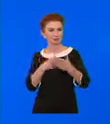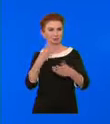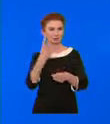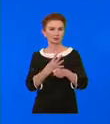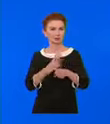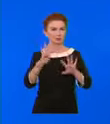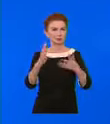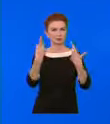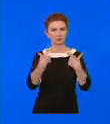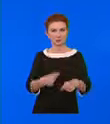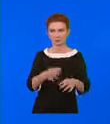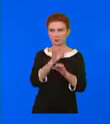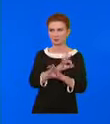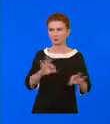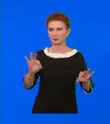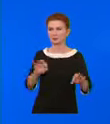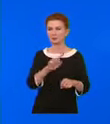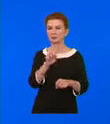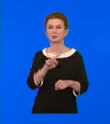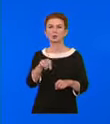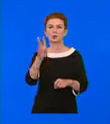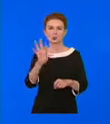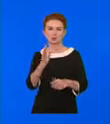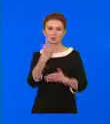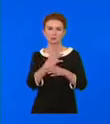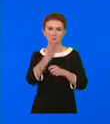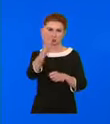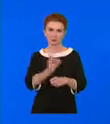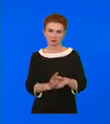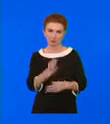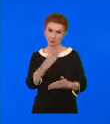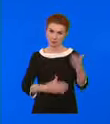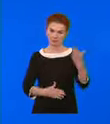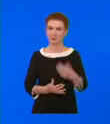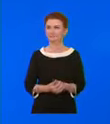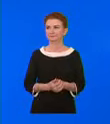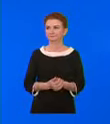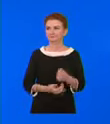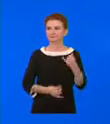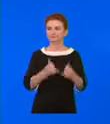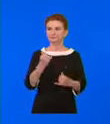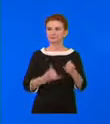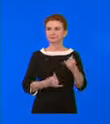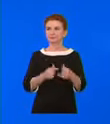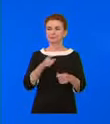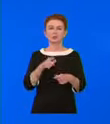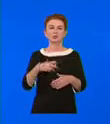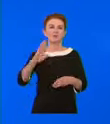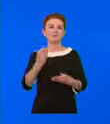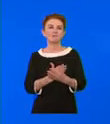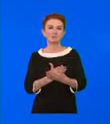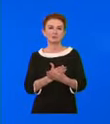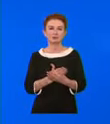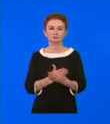49 osób, to zwolnienie z ZUS w 50%, w połowie. Jeśli jednak są to firmy też,